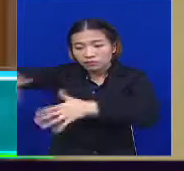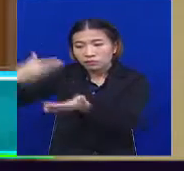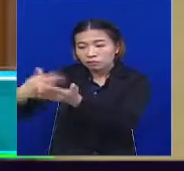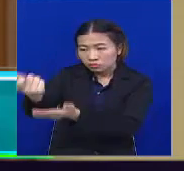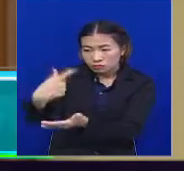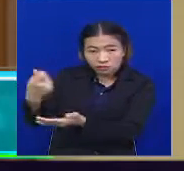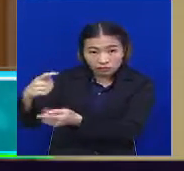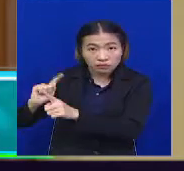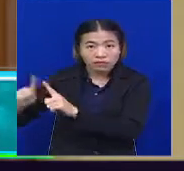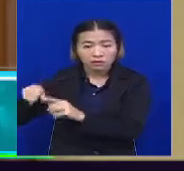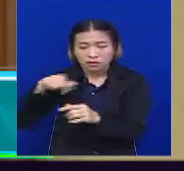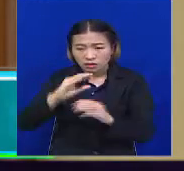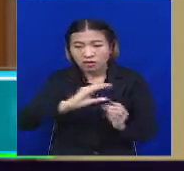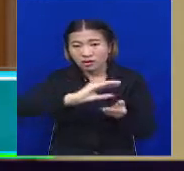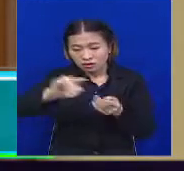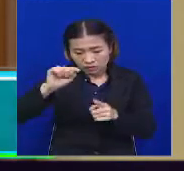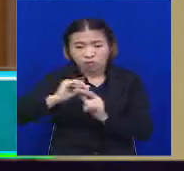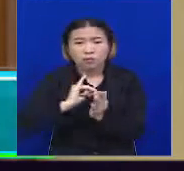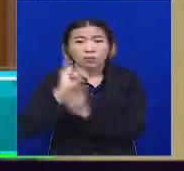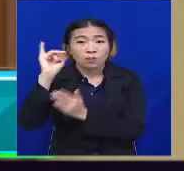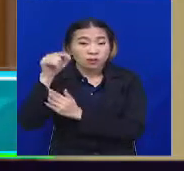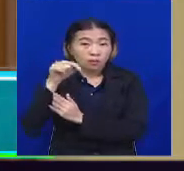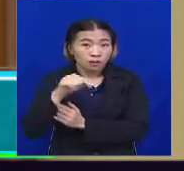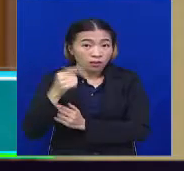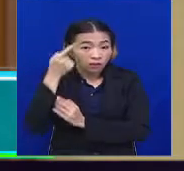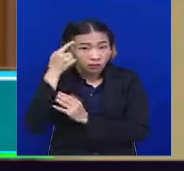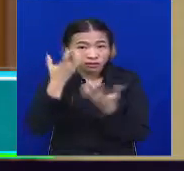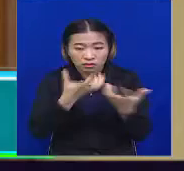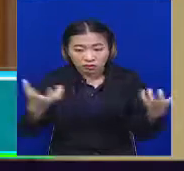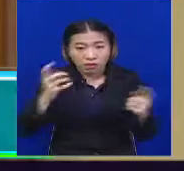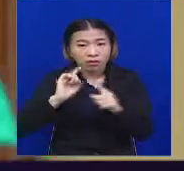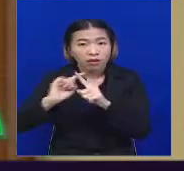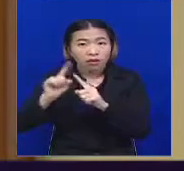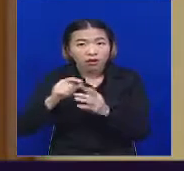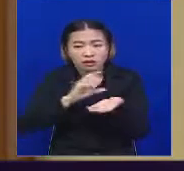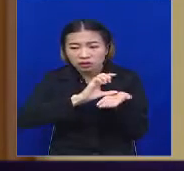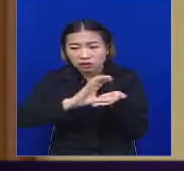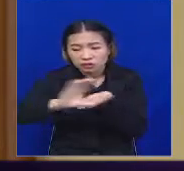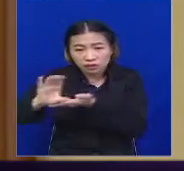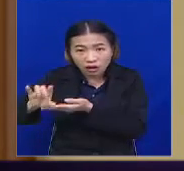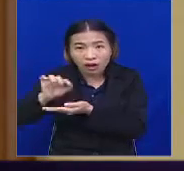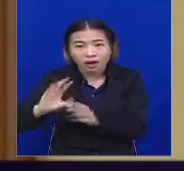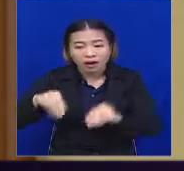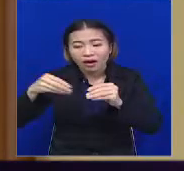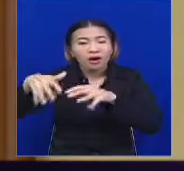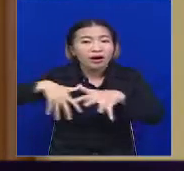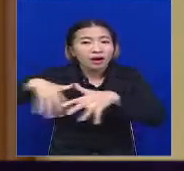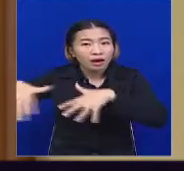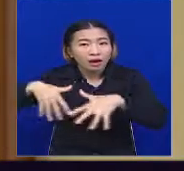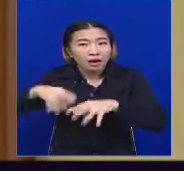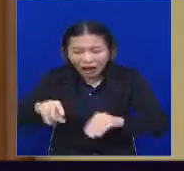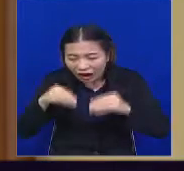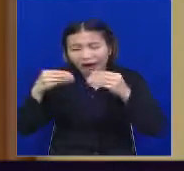รก็ถูกต้องแล้วแล้วจะมาซื้อยุทโธปกรณ์อะไรต่างๆนั้นมันก็ไปทำให้กับราษฎรทำให้กับใครอ่